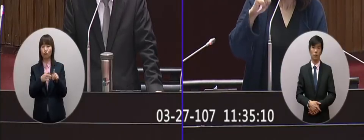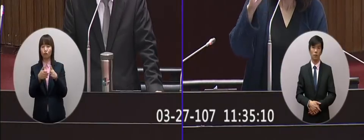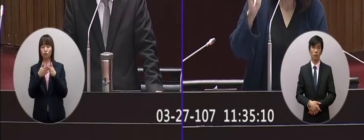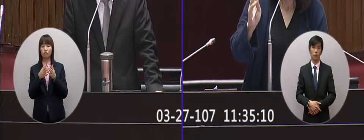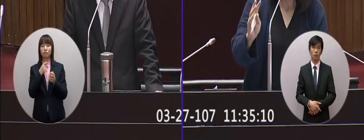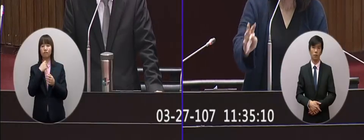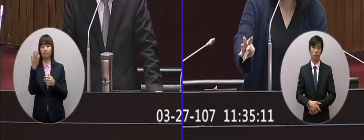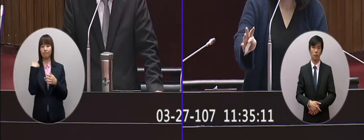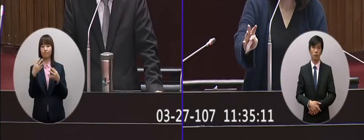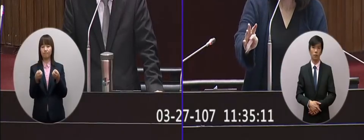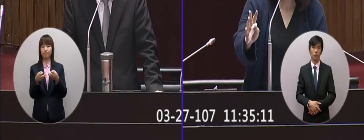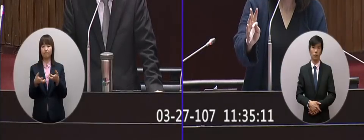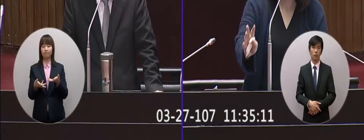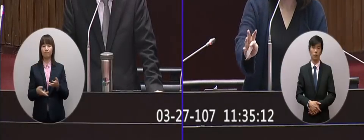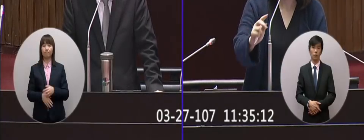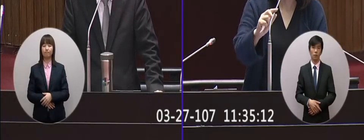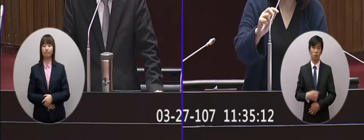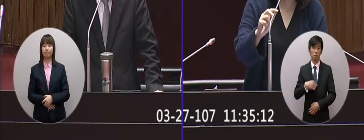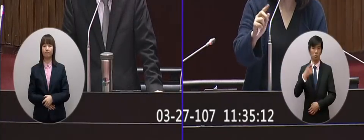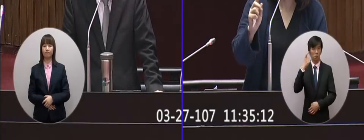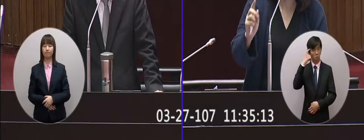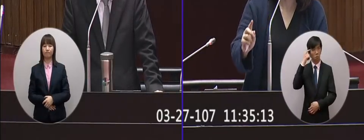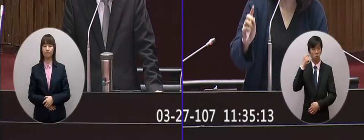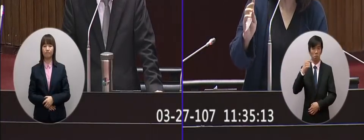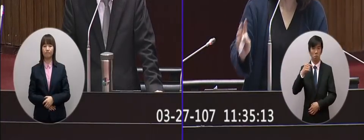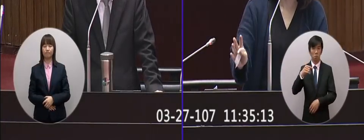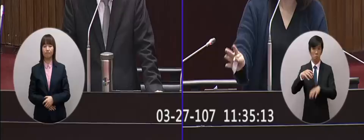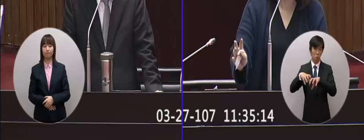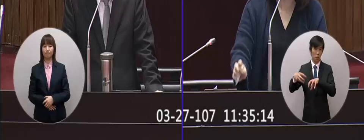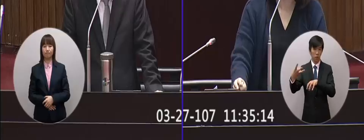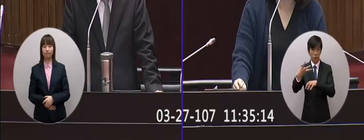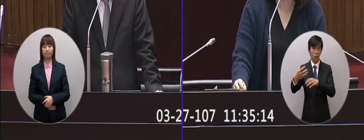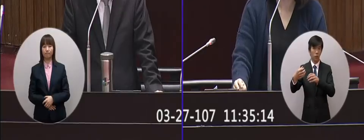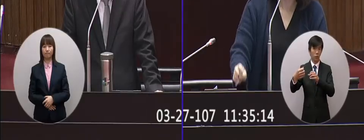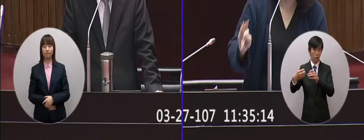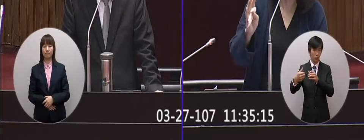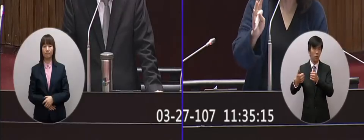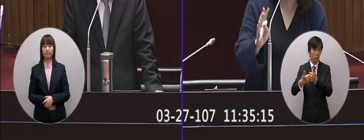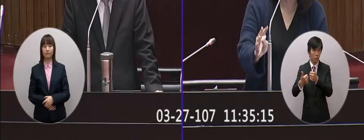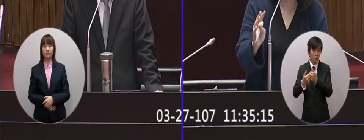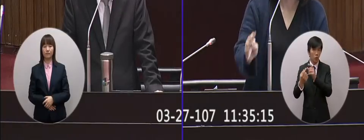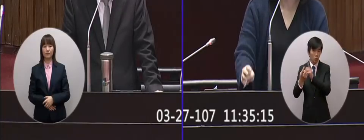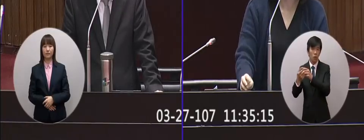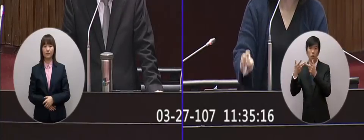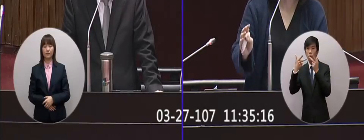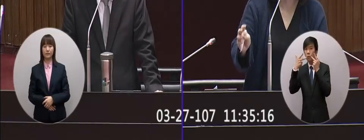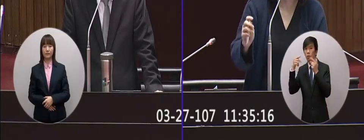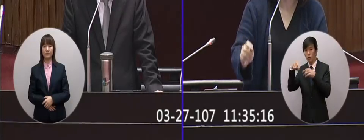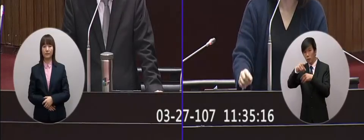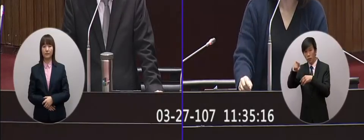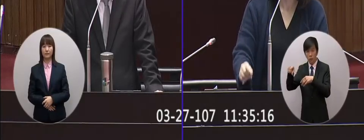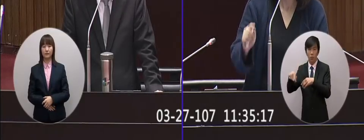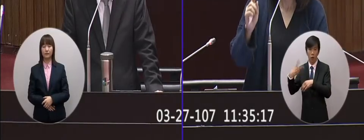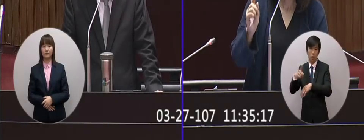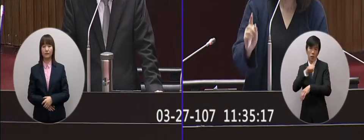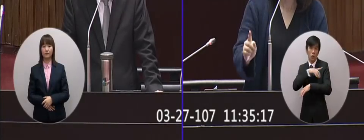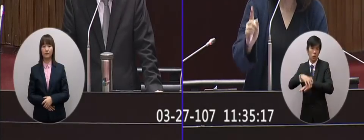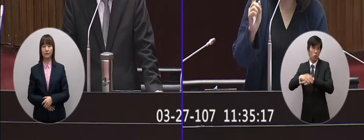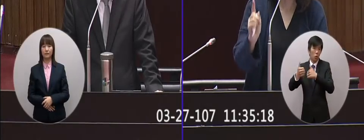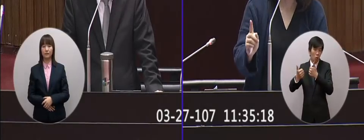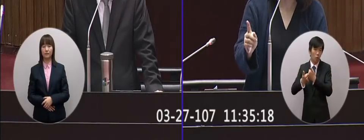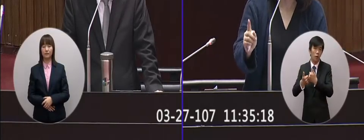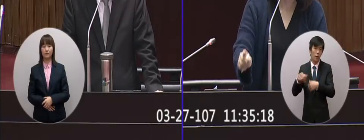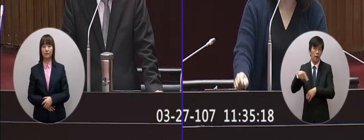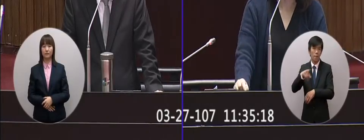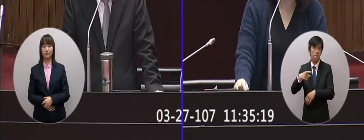谈论的事情啊。 进行这个三方会谈，对于部落来讲，不管是部落会议或是自救会，他